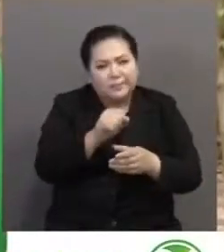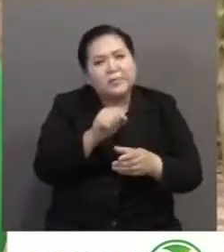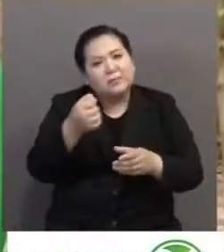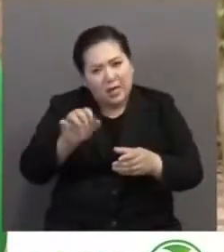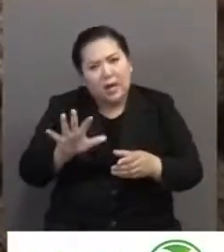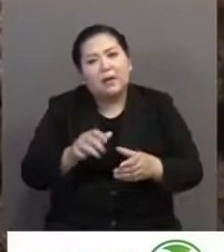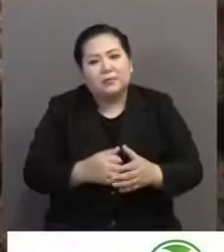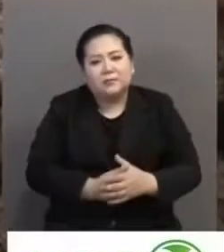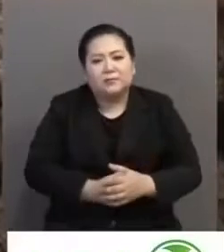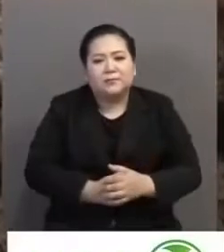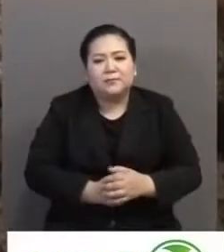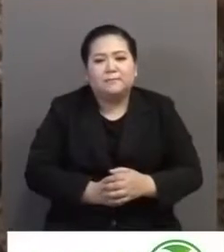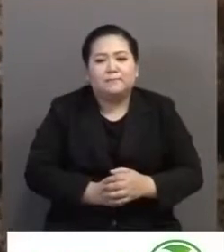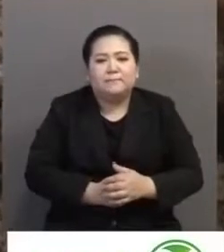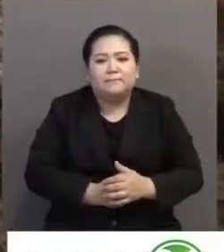ท